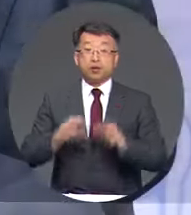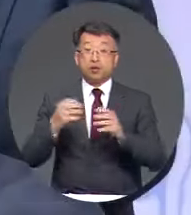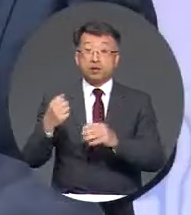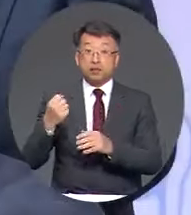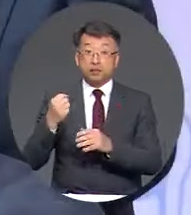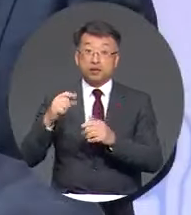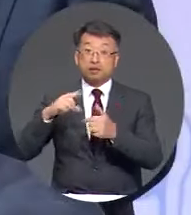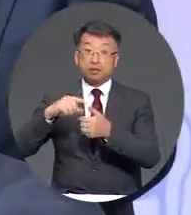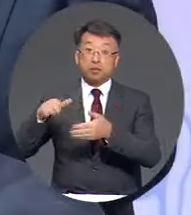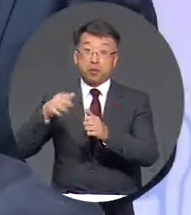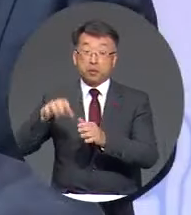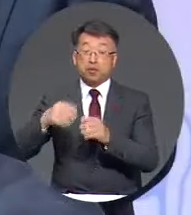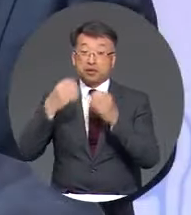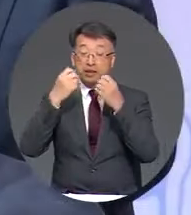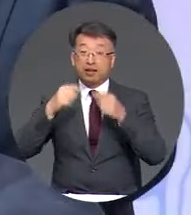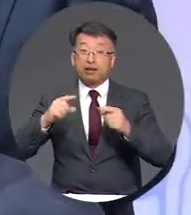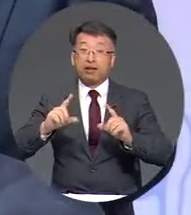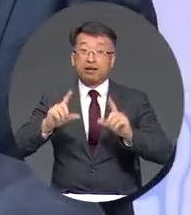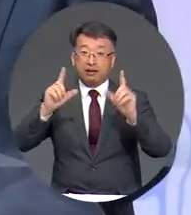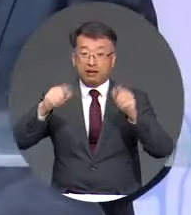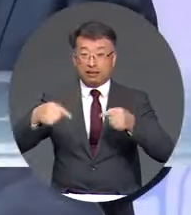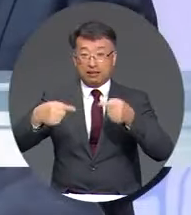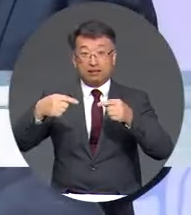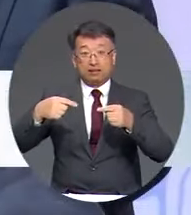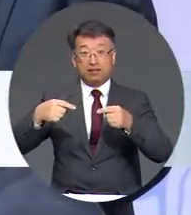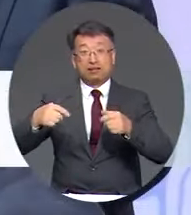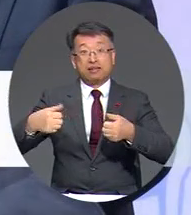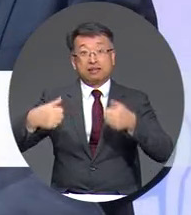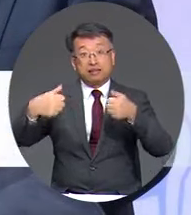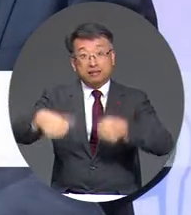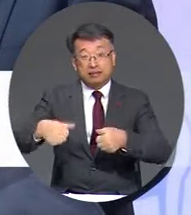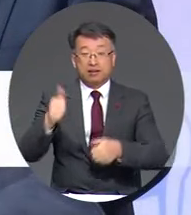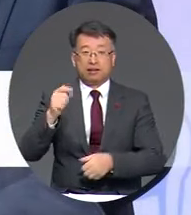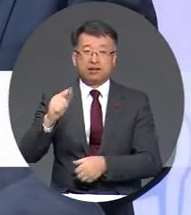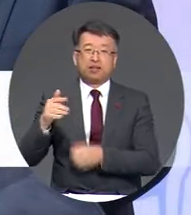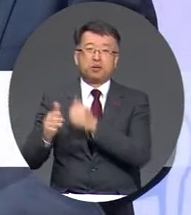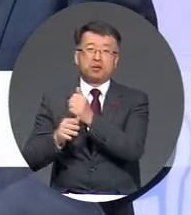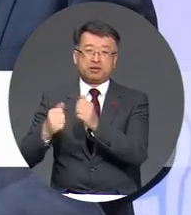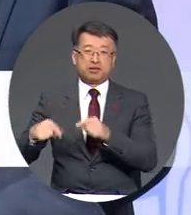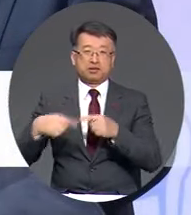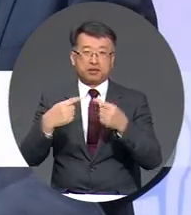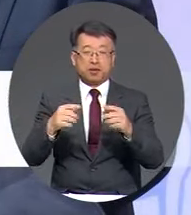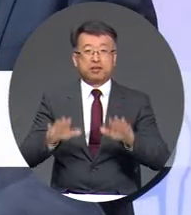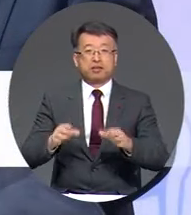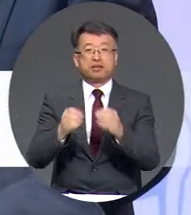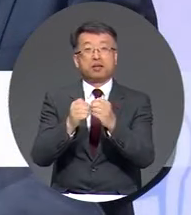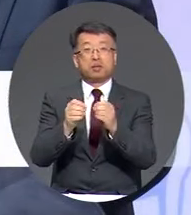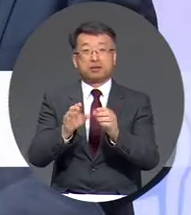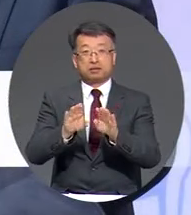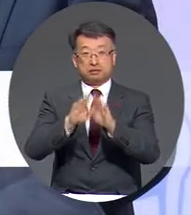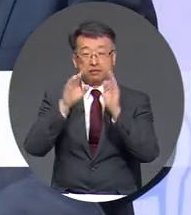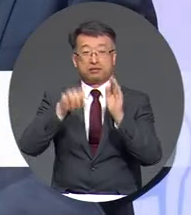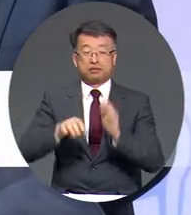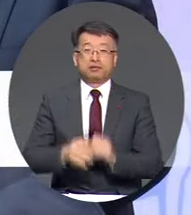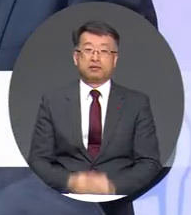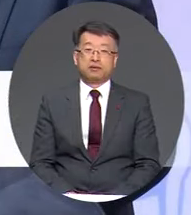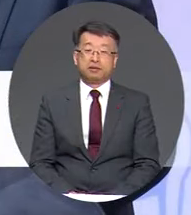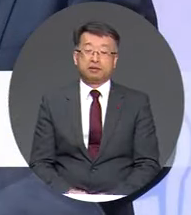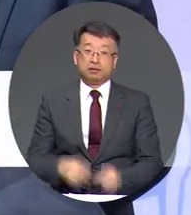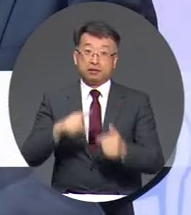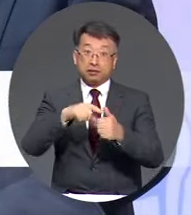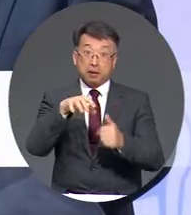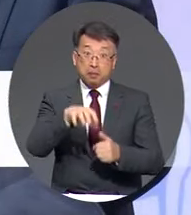국민의힘 경남도당 신년 인사회가 오늘 한동훈 비대위원장이 참석한 가운데 창원에서 열렸습니다. 한 위원장은